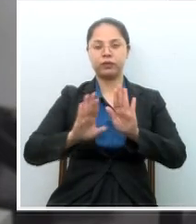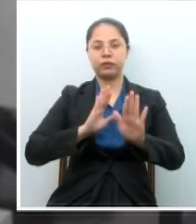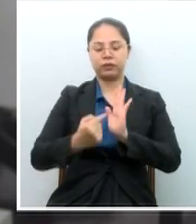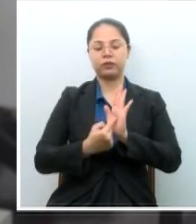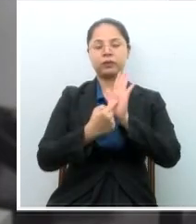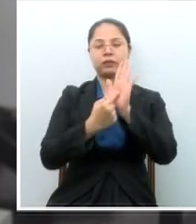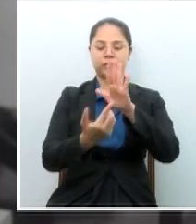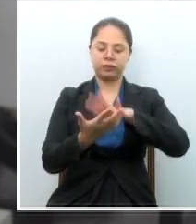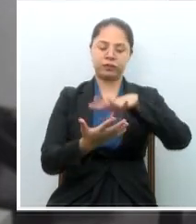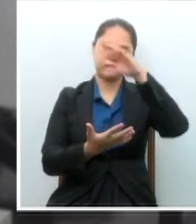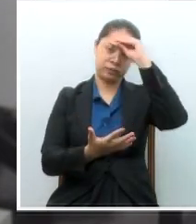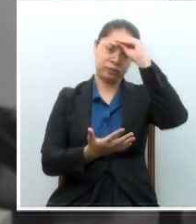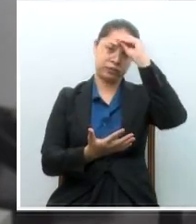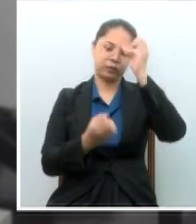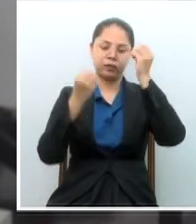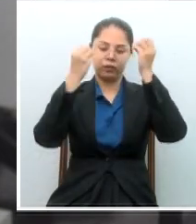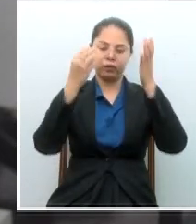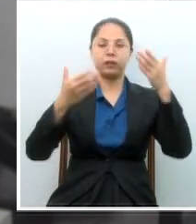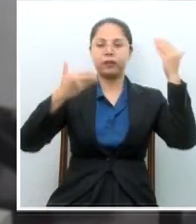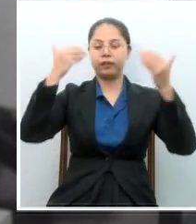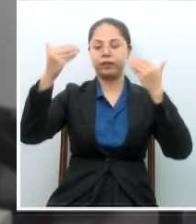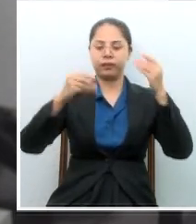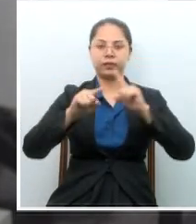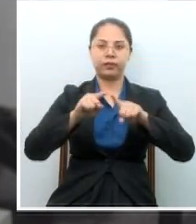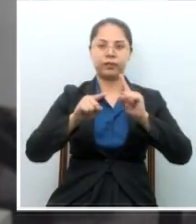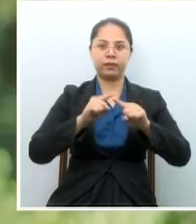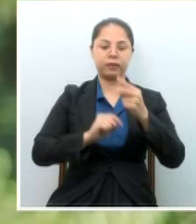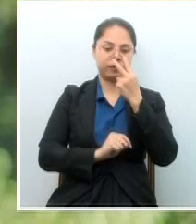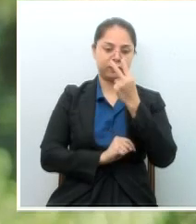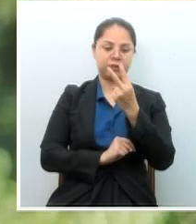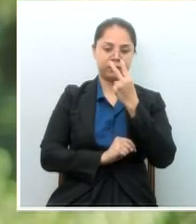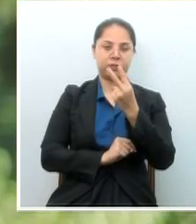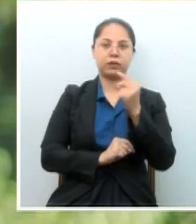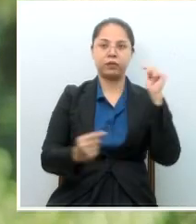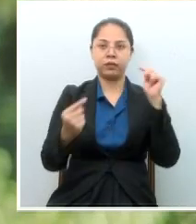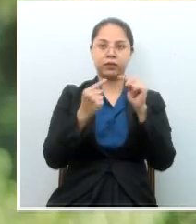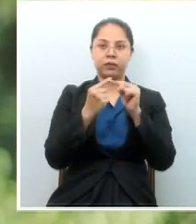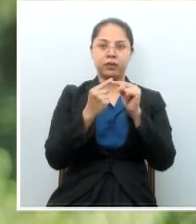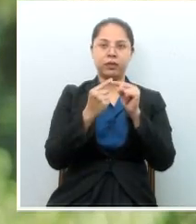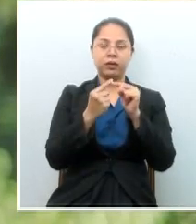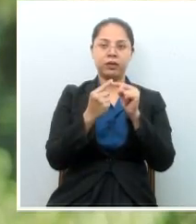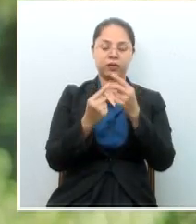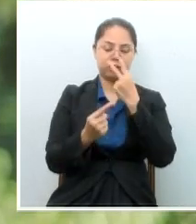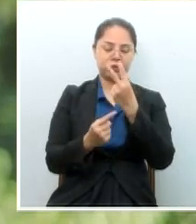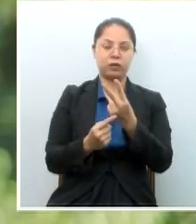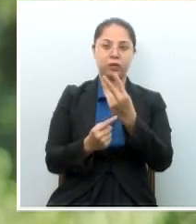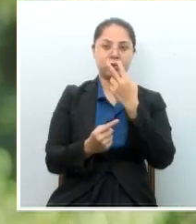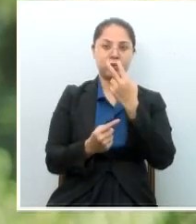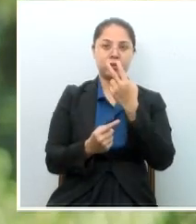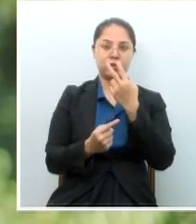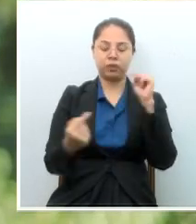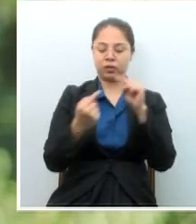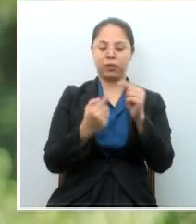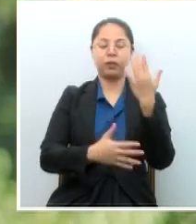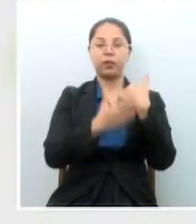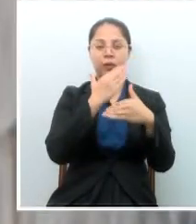อหน้าชั้นเรียนครับซึ่งคุณครูก็ได้นํากิจกรรมต่างๆนะครับมาใช้ในการเรียนการสอนทําให้เด็กนักเรียนนะครับผ่อนคลายกับการเรียนการสอนในรายวิชา